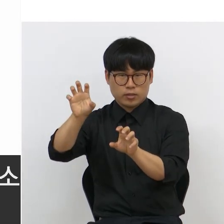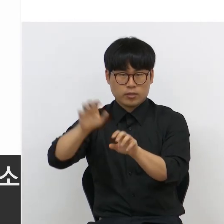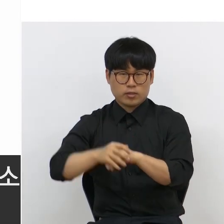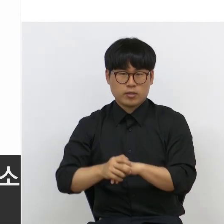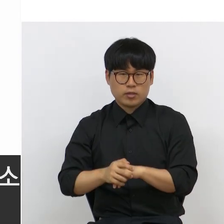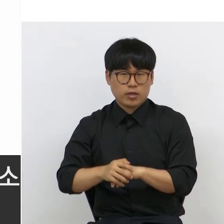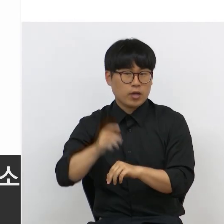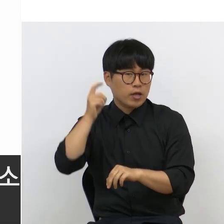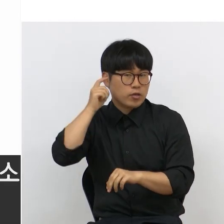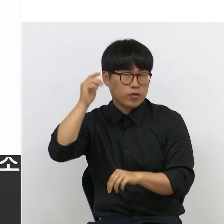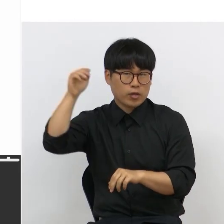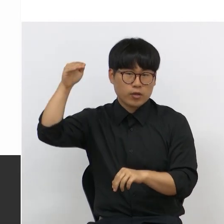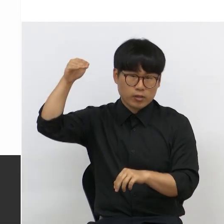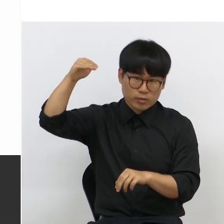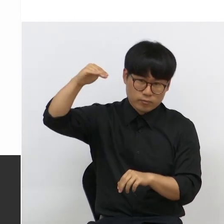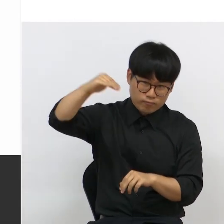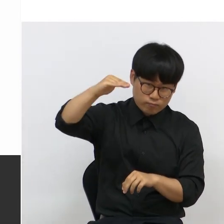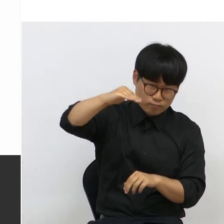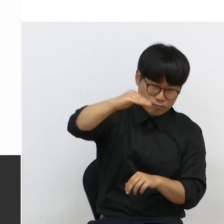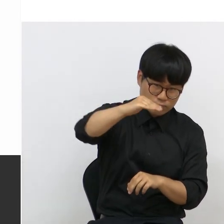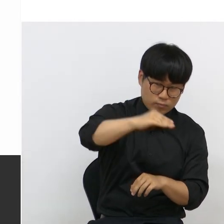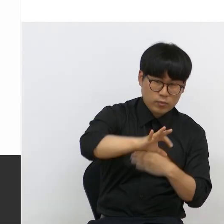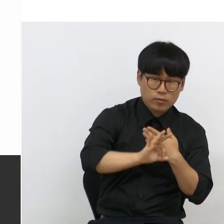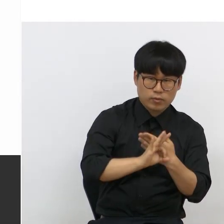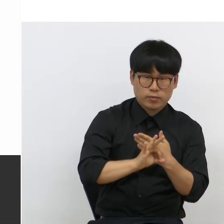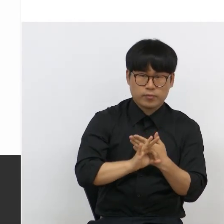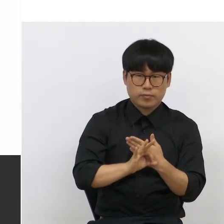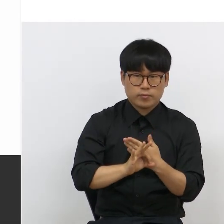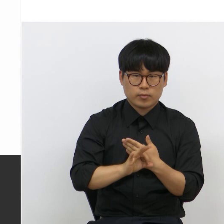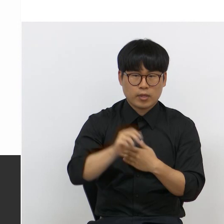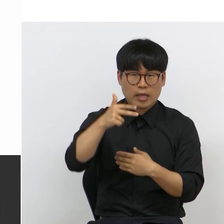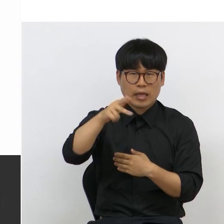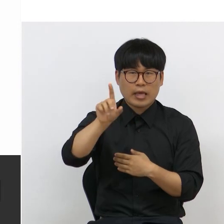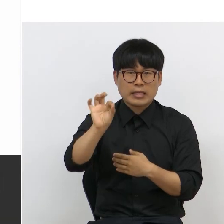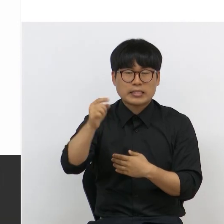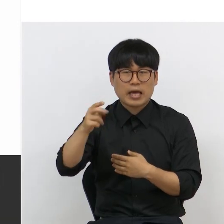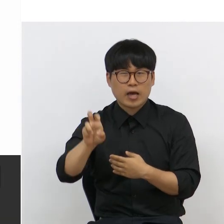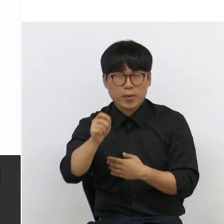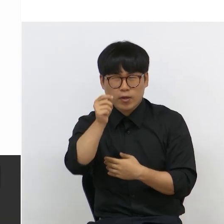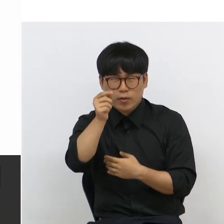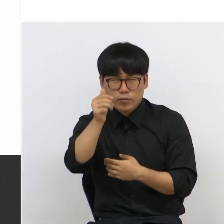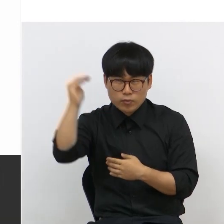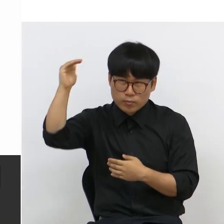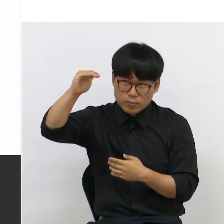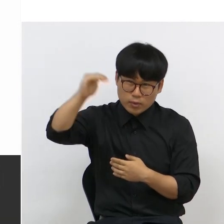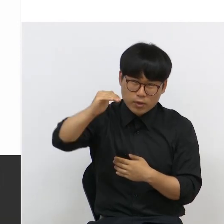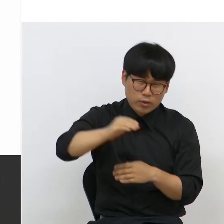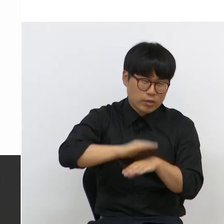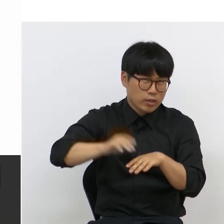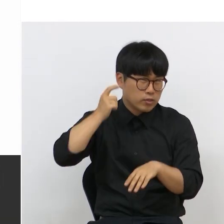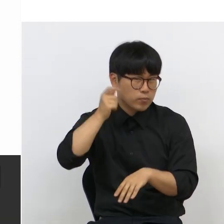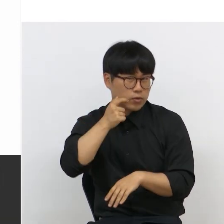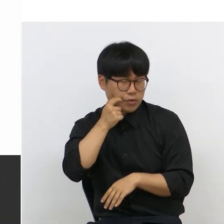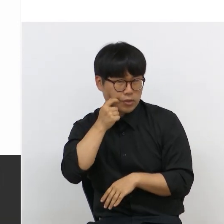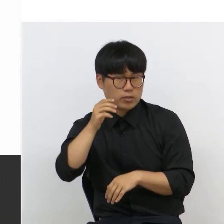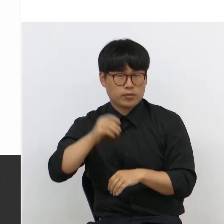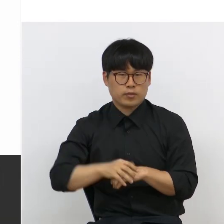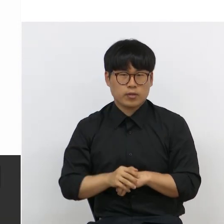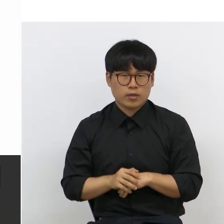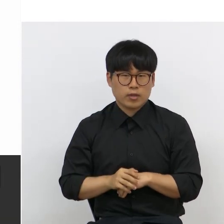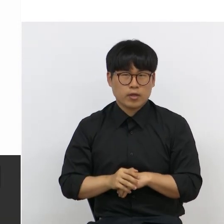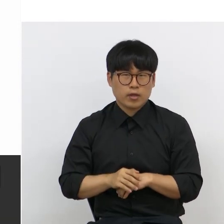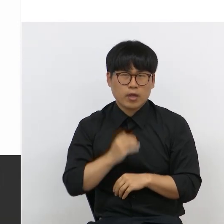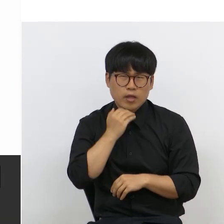청력이 이런 식으로 떨어지게 되면, 이렇게 떨어지게 되면 자음이 좀 깎여서 잘 안 듣게 되죠. 못 듣게 되죠. 그래서 뭐 보통